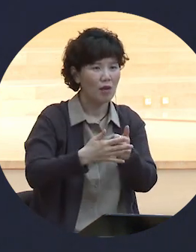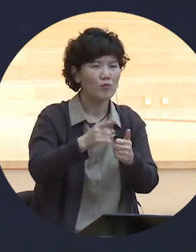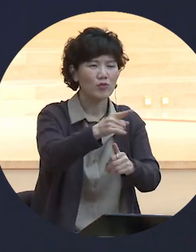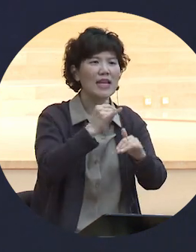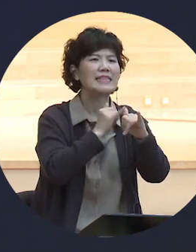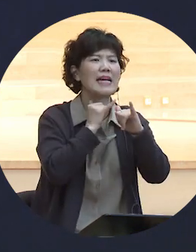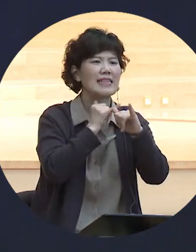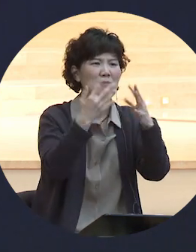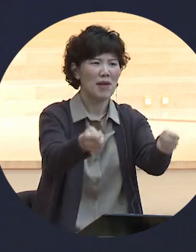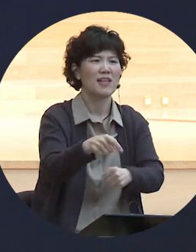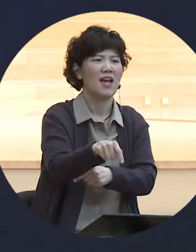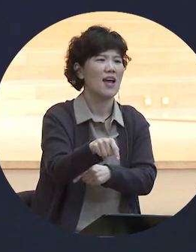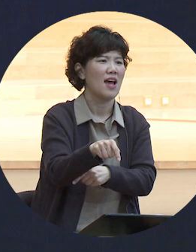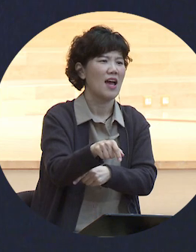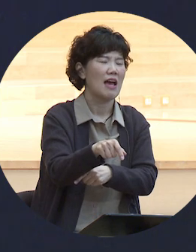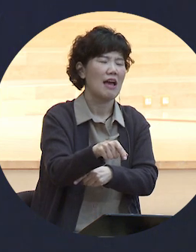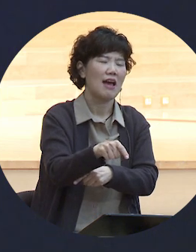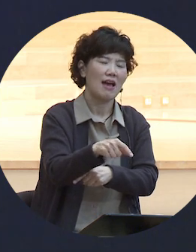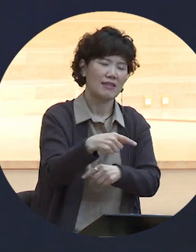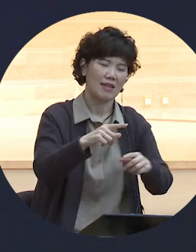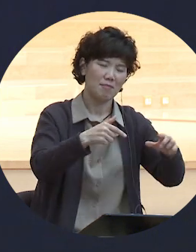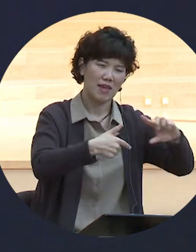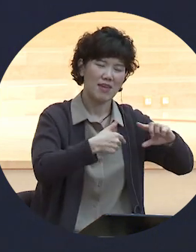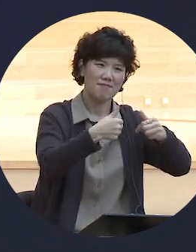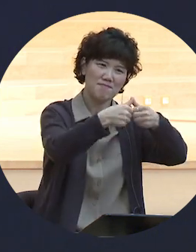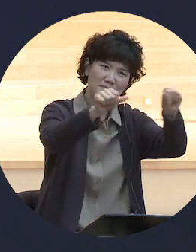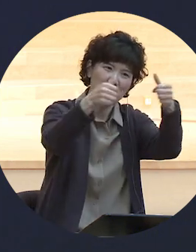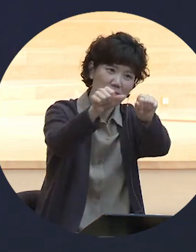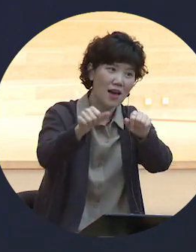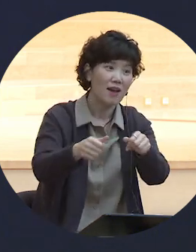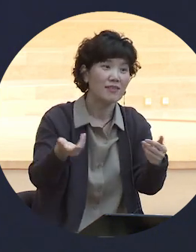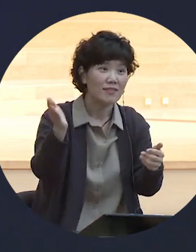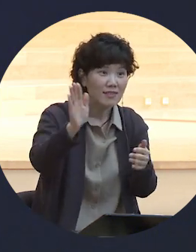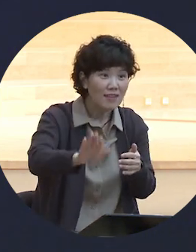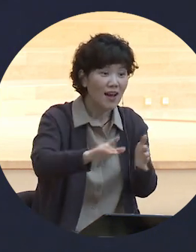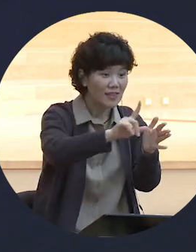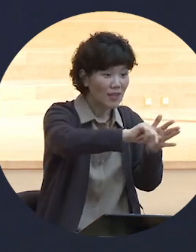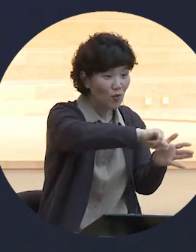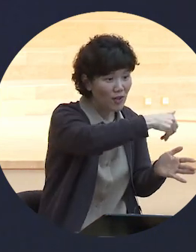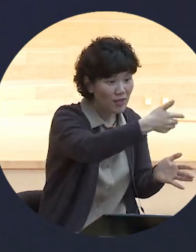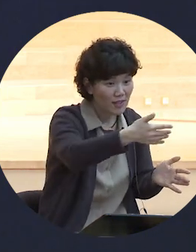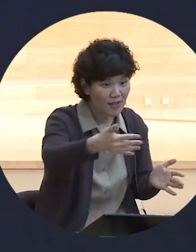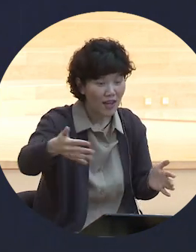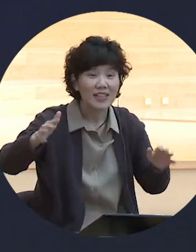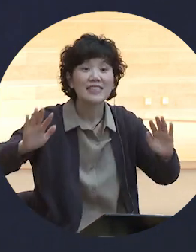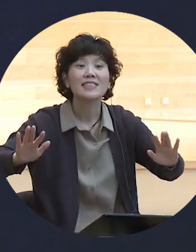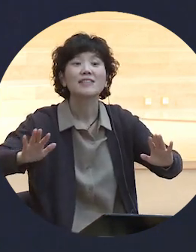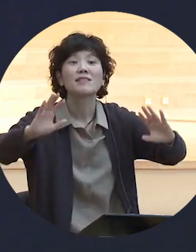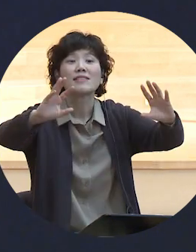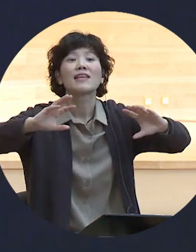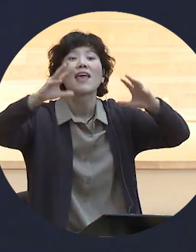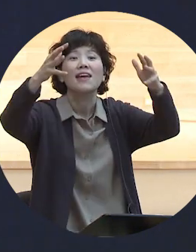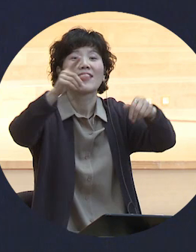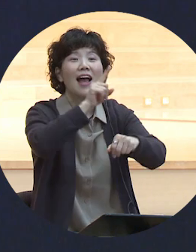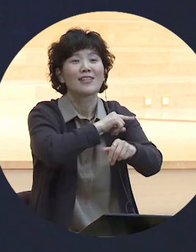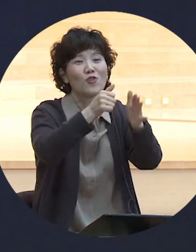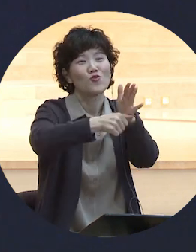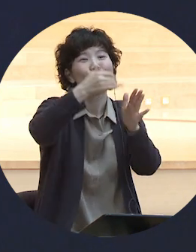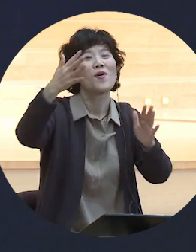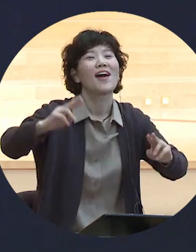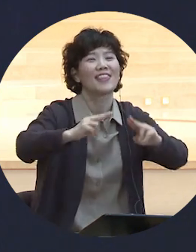안게 되어졌습니다. 그런데 세월이 지나서 지금은 이 탑이 세계에서 가장 유명한 탑이